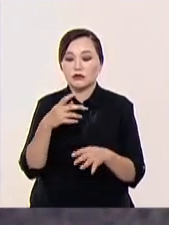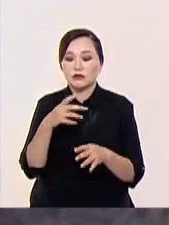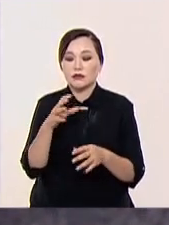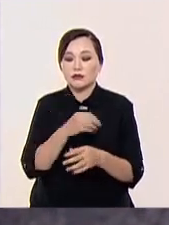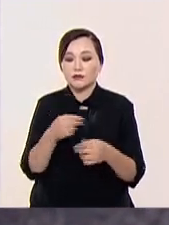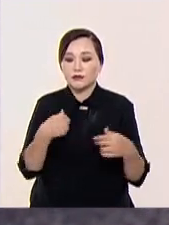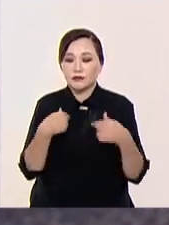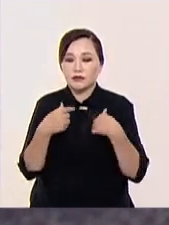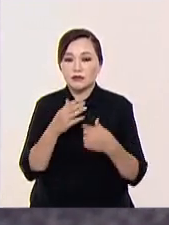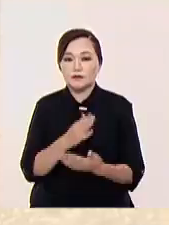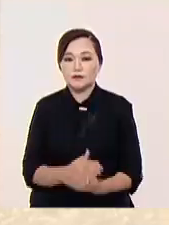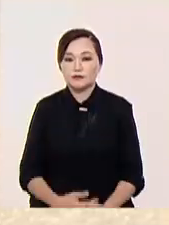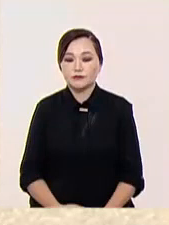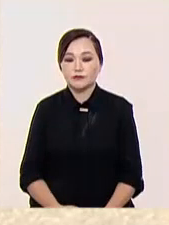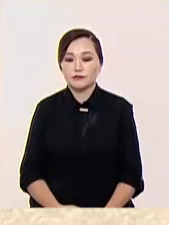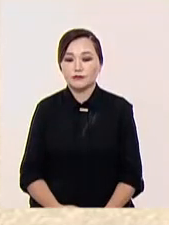отыр.